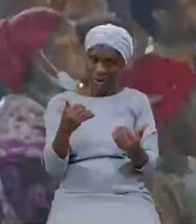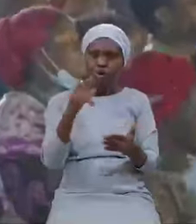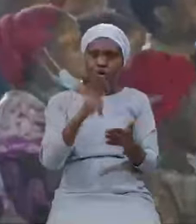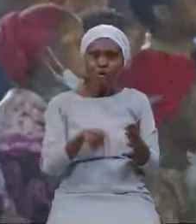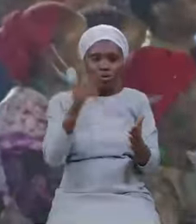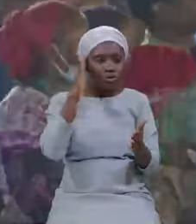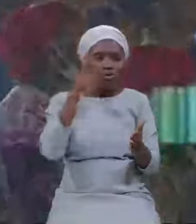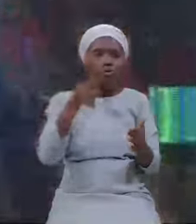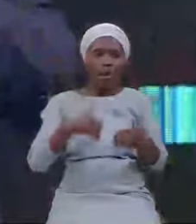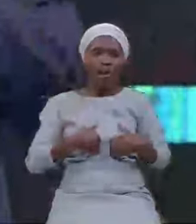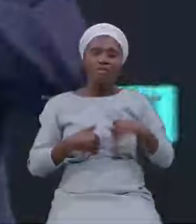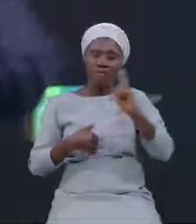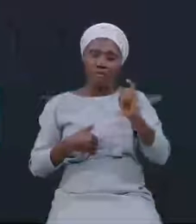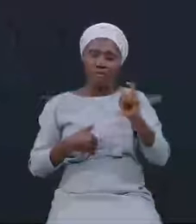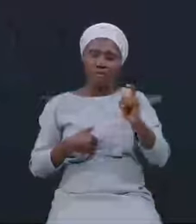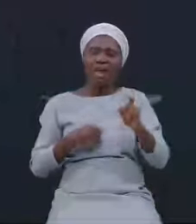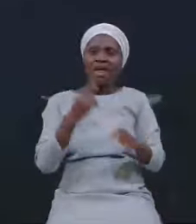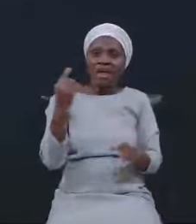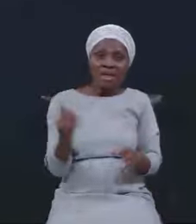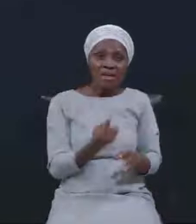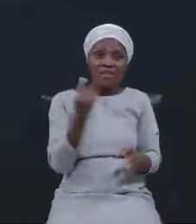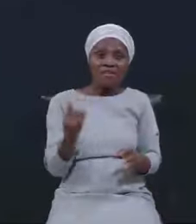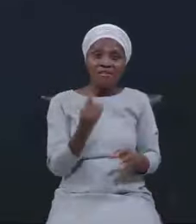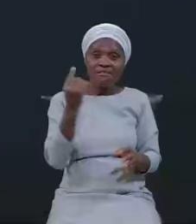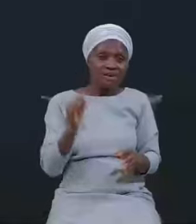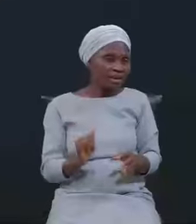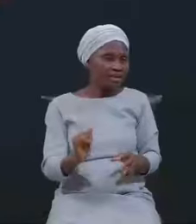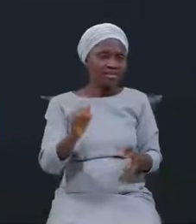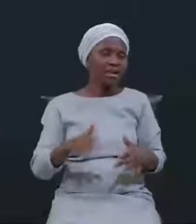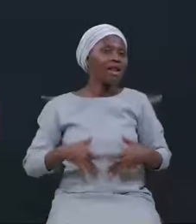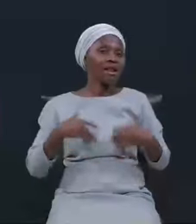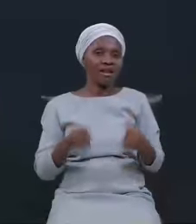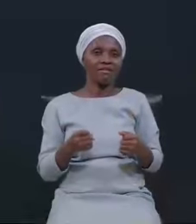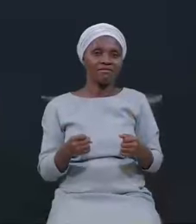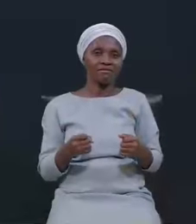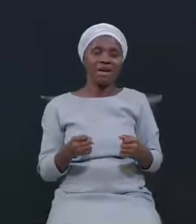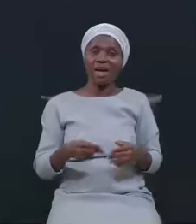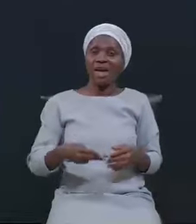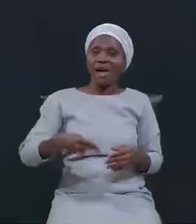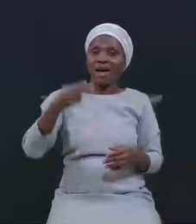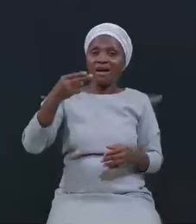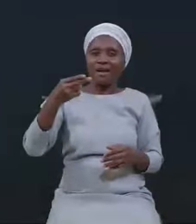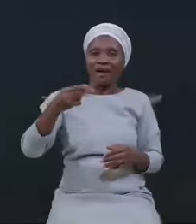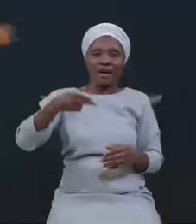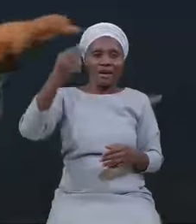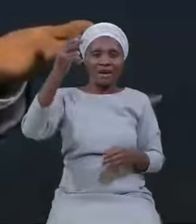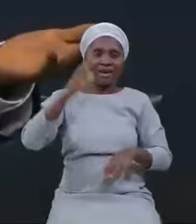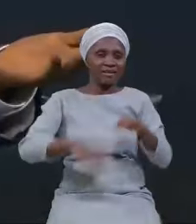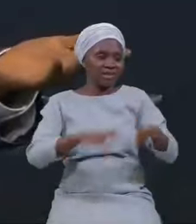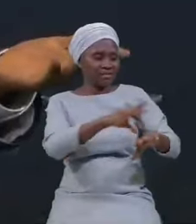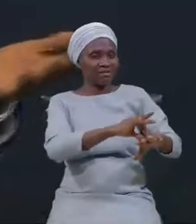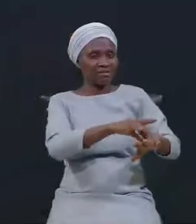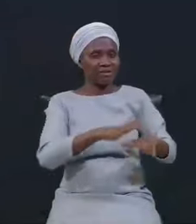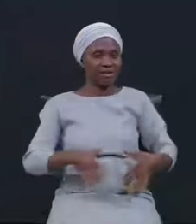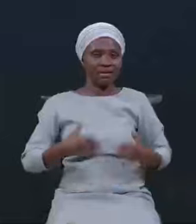La vie éternelle, plus haute que la vie terrestre, plus haute que la vie